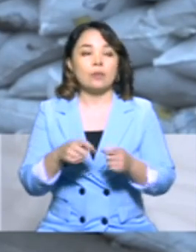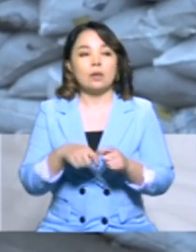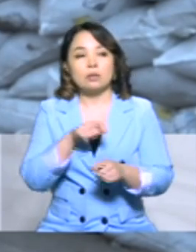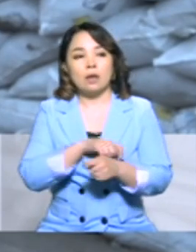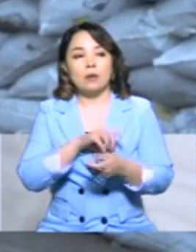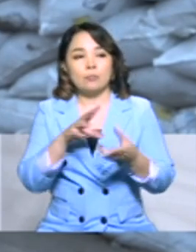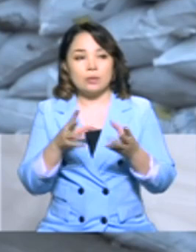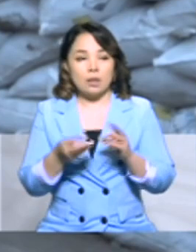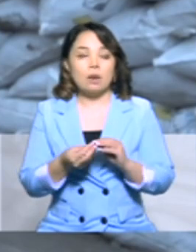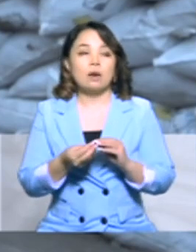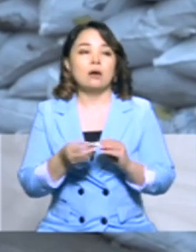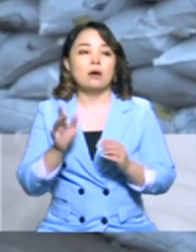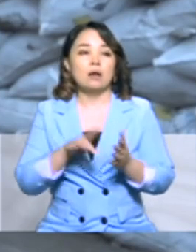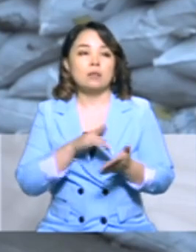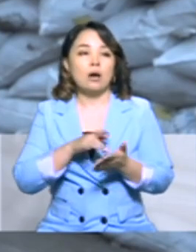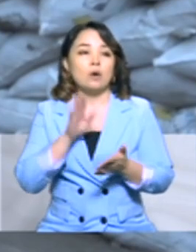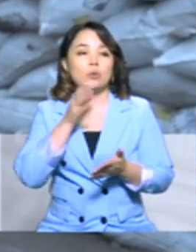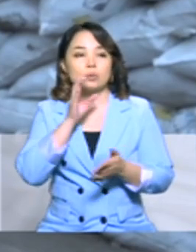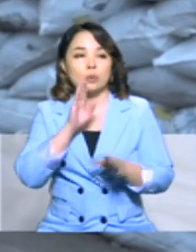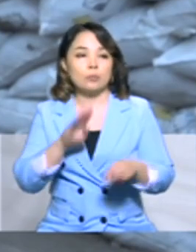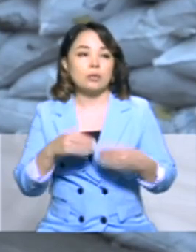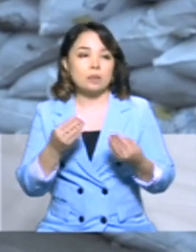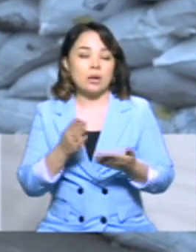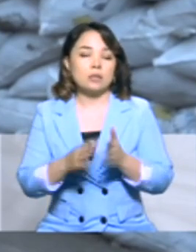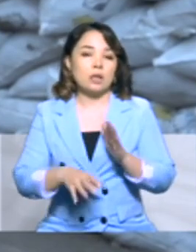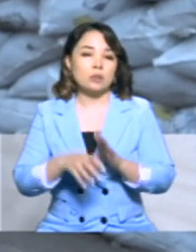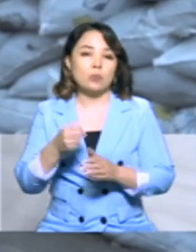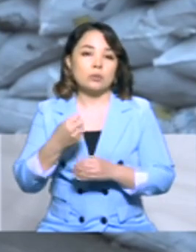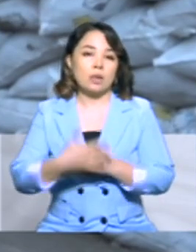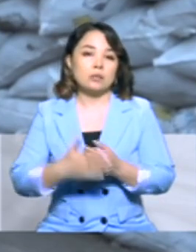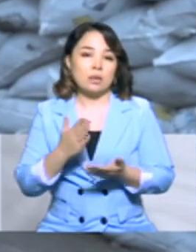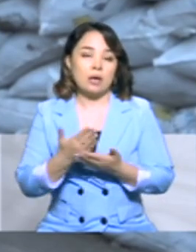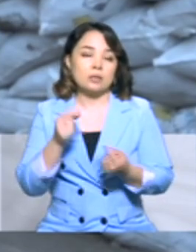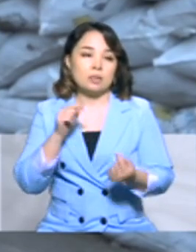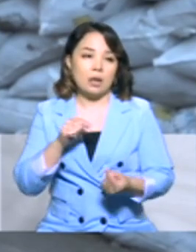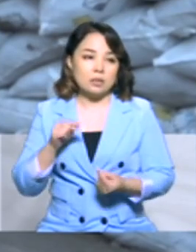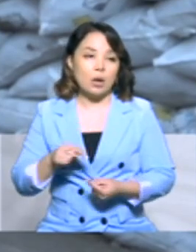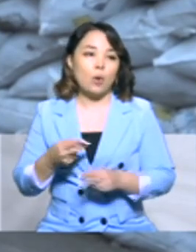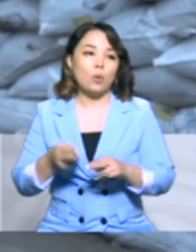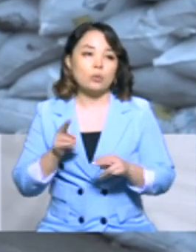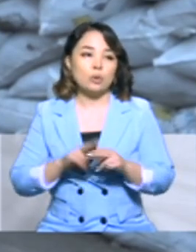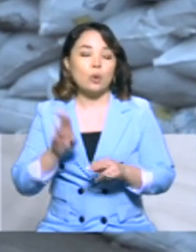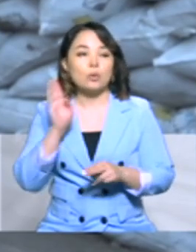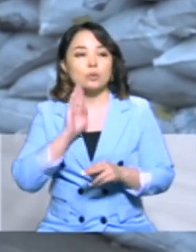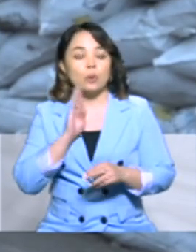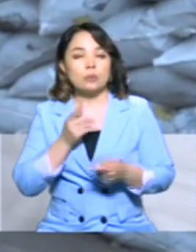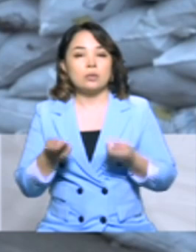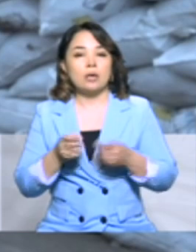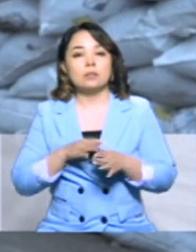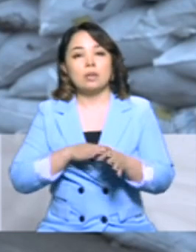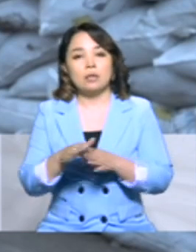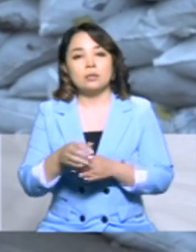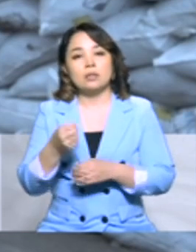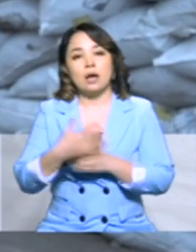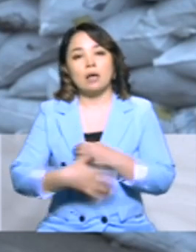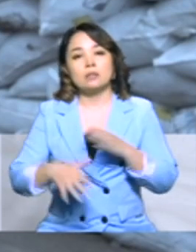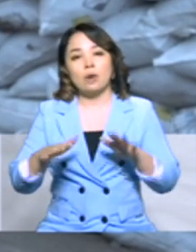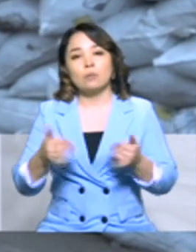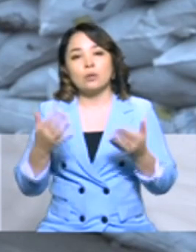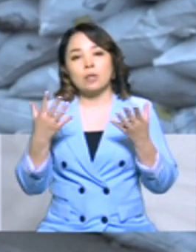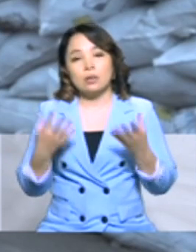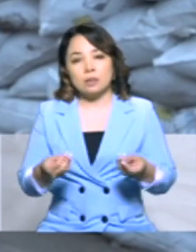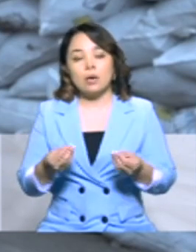су және қалаға ауыз суды беріп отырмыз осы насостық станциядан. Сәйкесінше бізде осы су беретін станцияны қорғап қалу үшін қазіргі